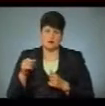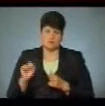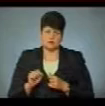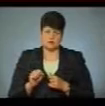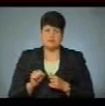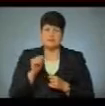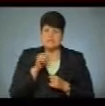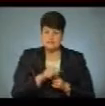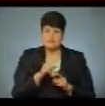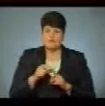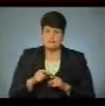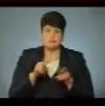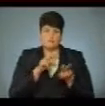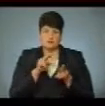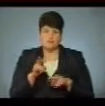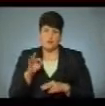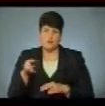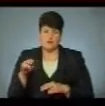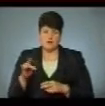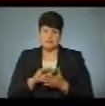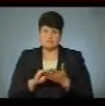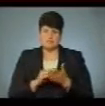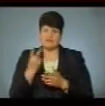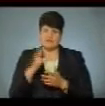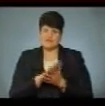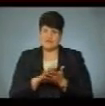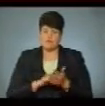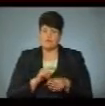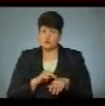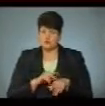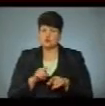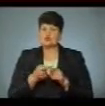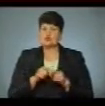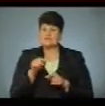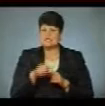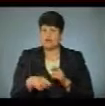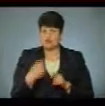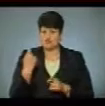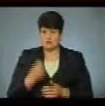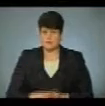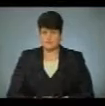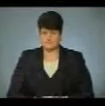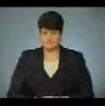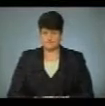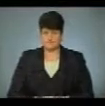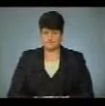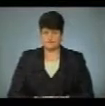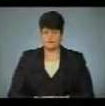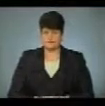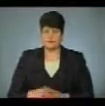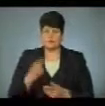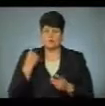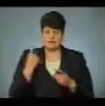За її словами, спостерігачі від «Опори» написали дві заяви до поліції щодо цих порушень передвиборної агітації. Один з білбордів не